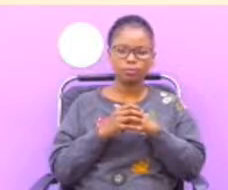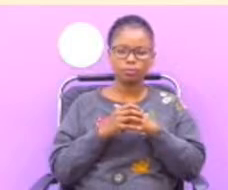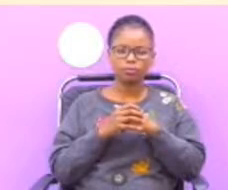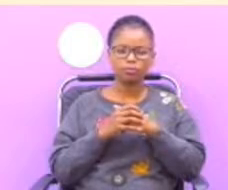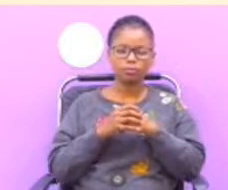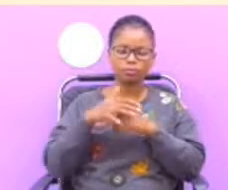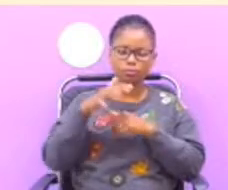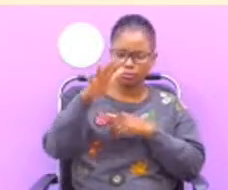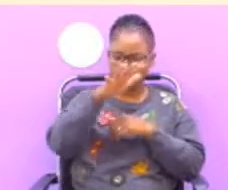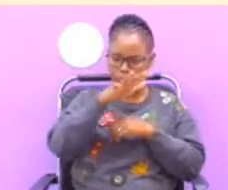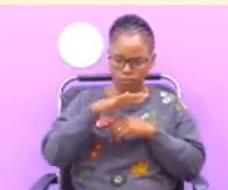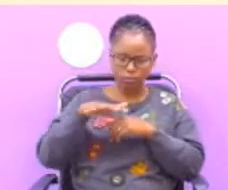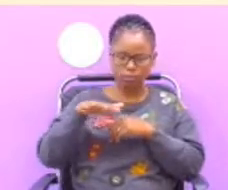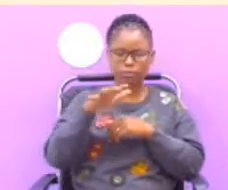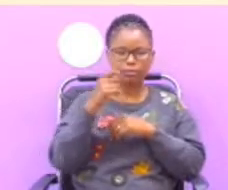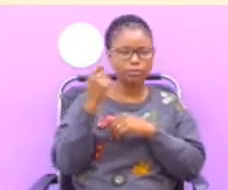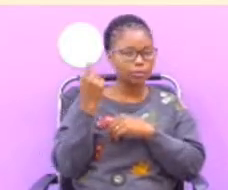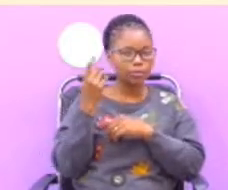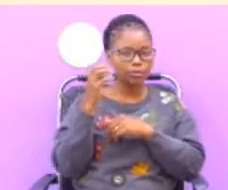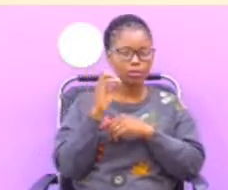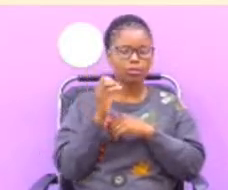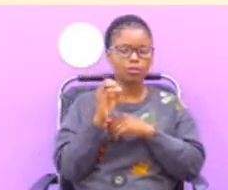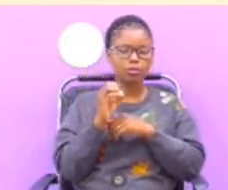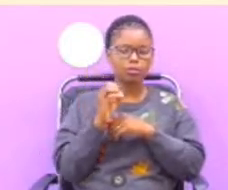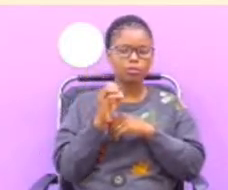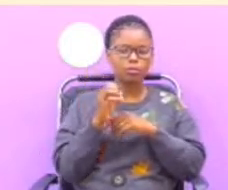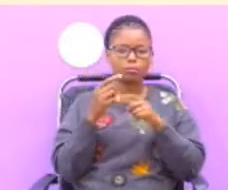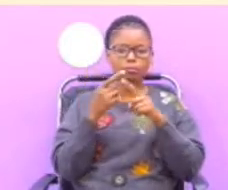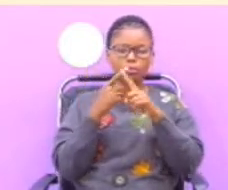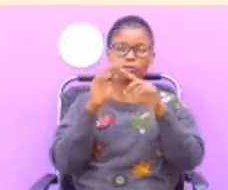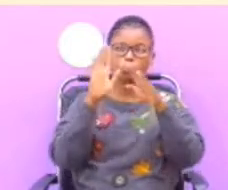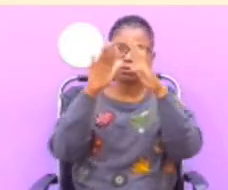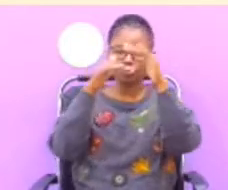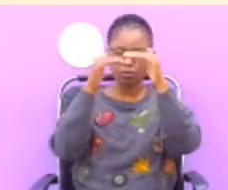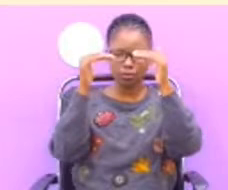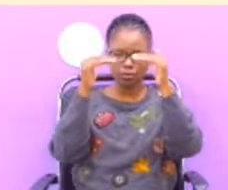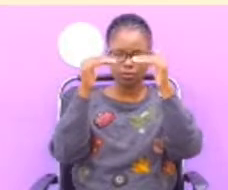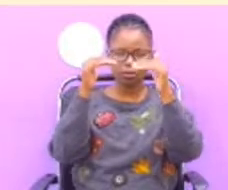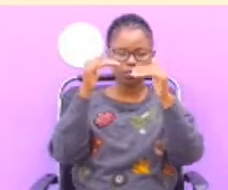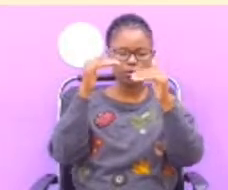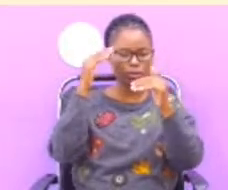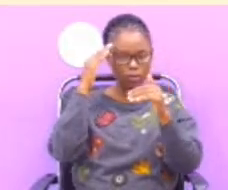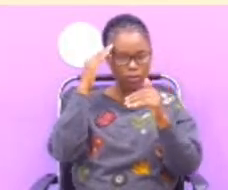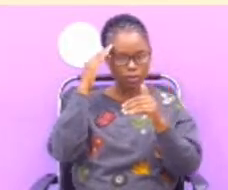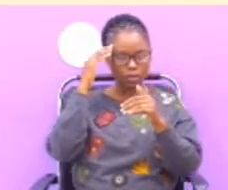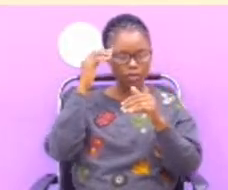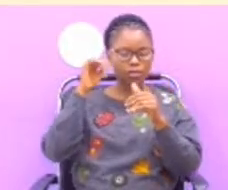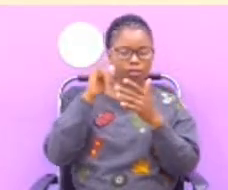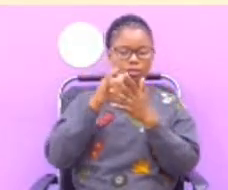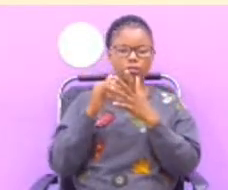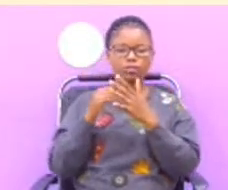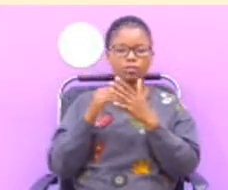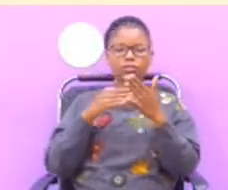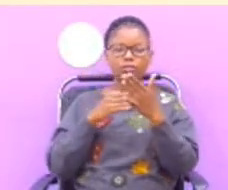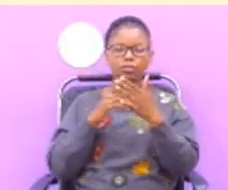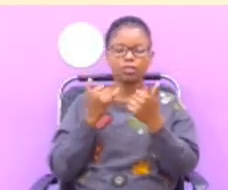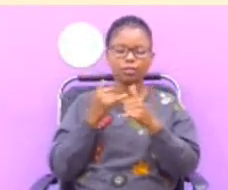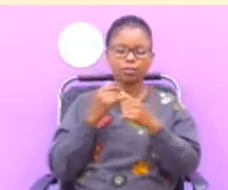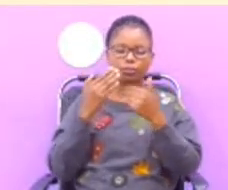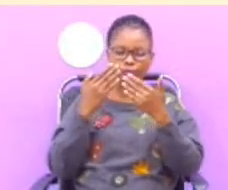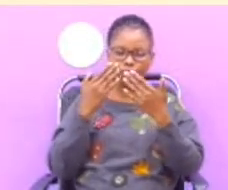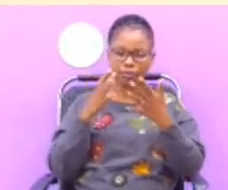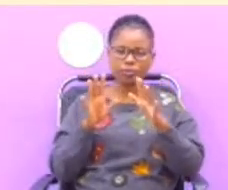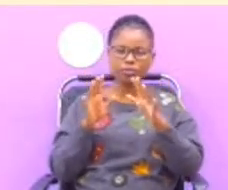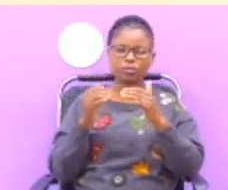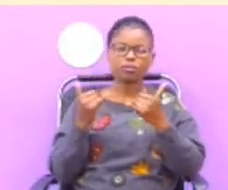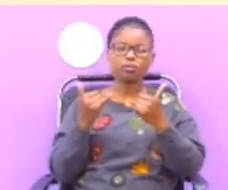Kiridigia kigongona no kia lego tauko. No igoro nililamanya nigo kinyira aginyirete mwodo yo. Ihida ni idhiru leu lea